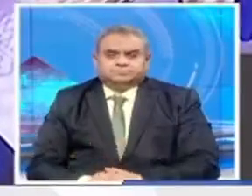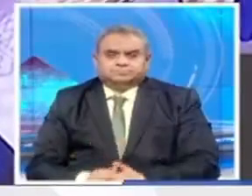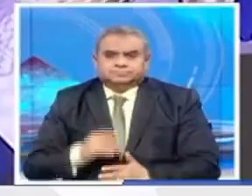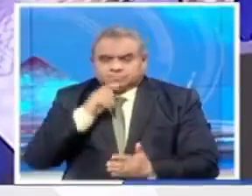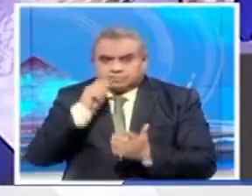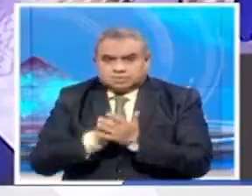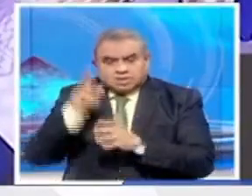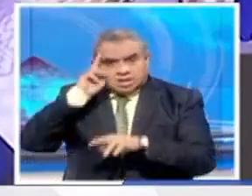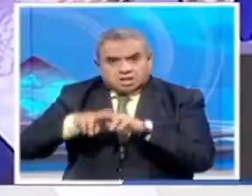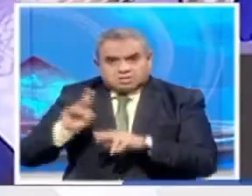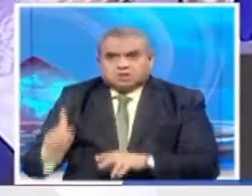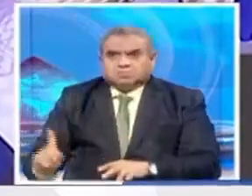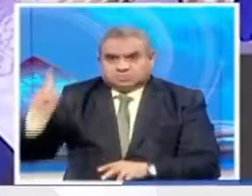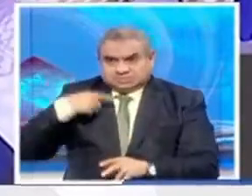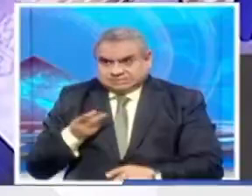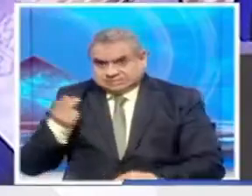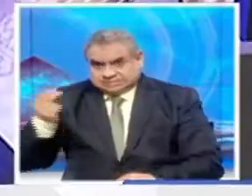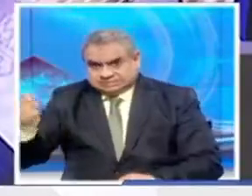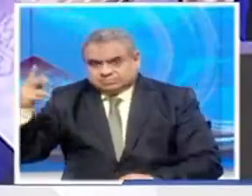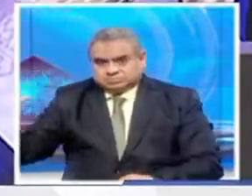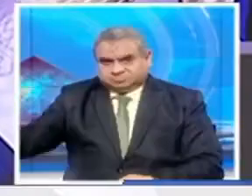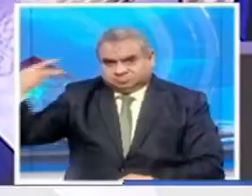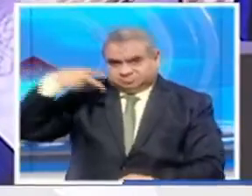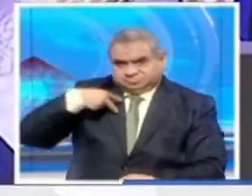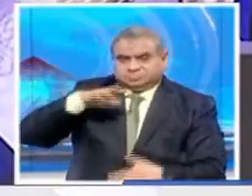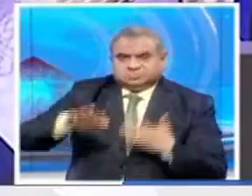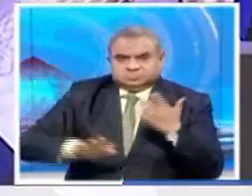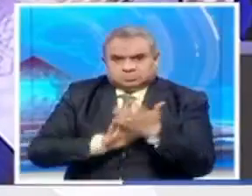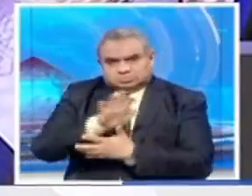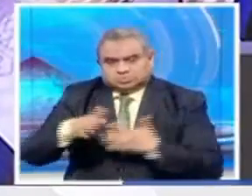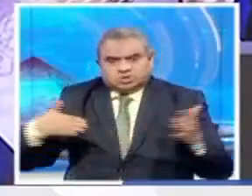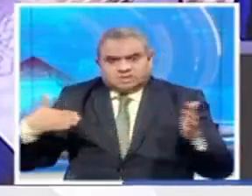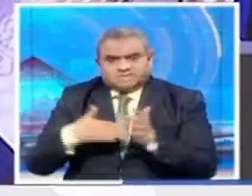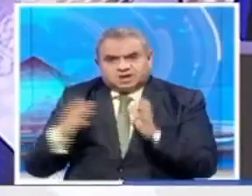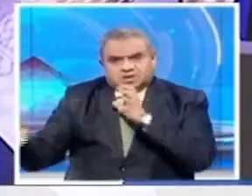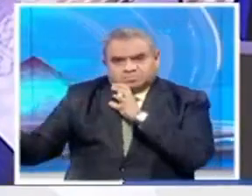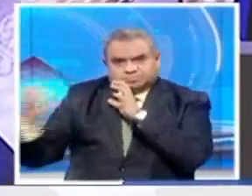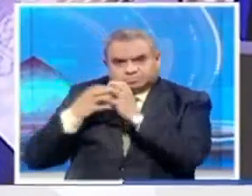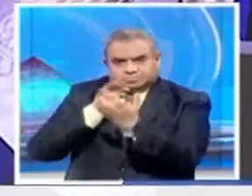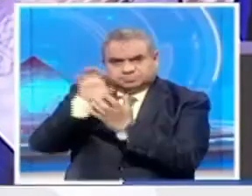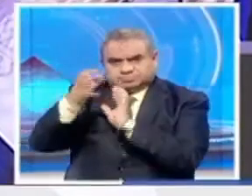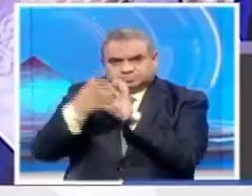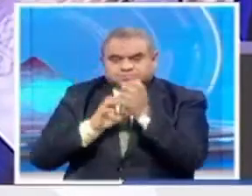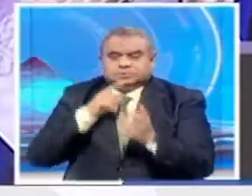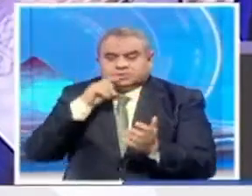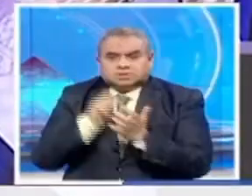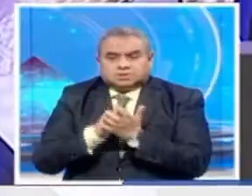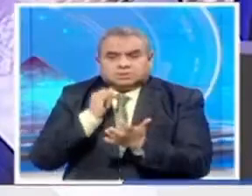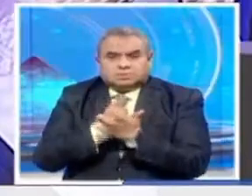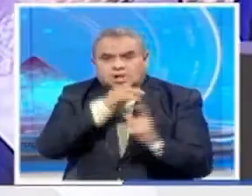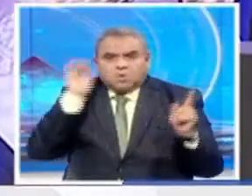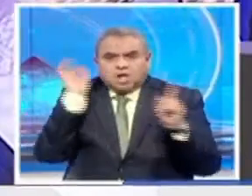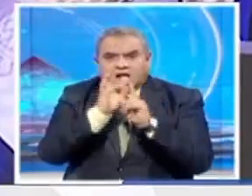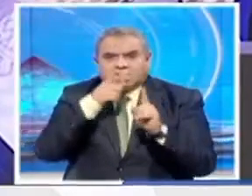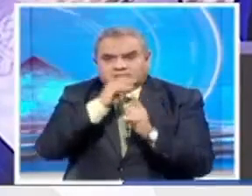فلازم إسرائيل هترد، وطبعا دي هتبقى مشكلة كبيرة جدا ممكن تؤدي إلى صراع كبير قوي، وده ممكن يكون هو هدفهم